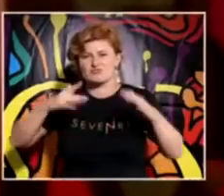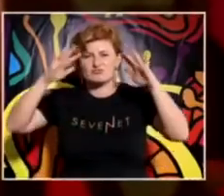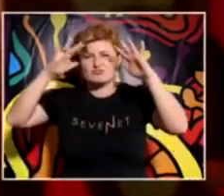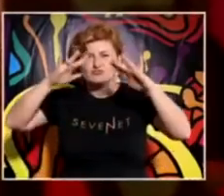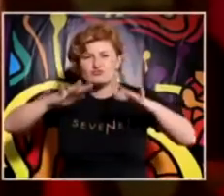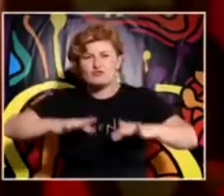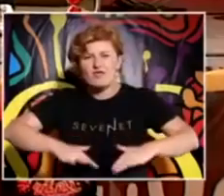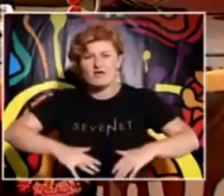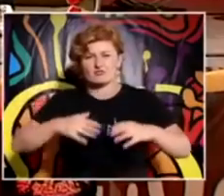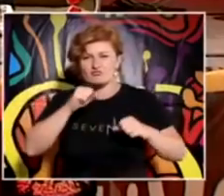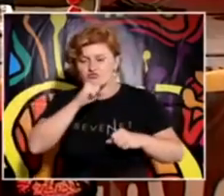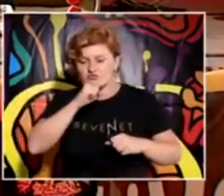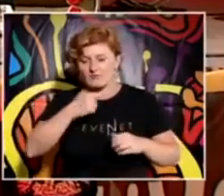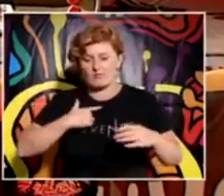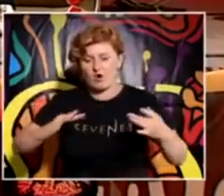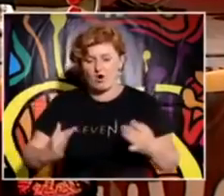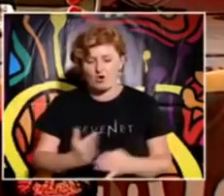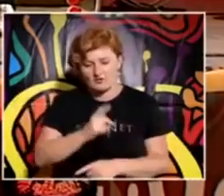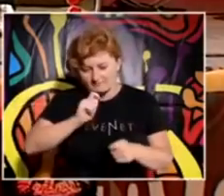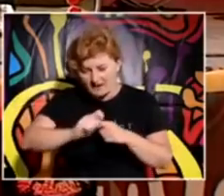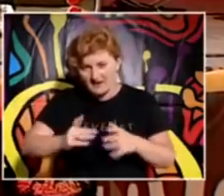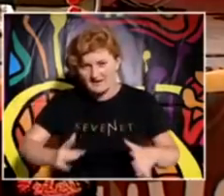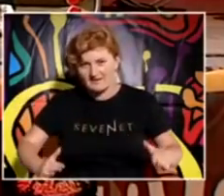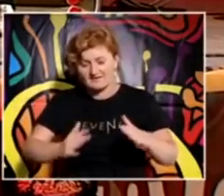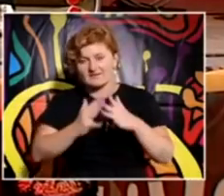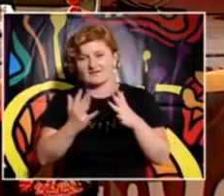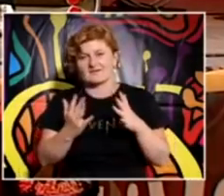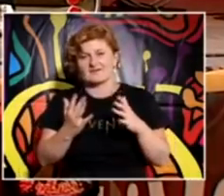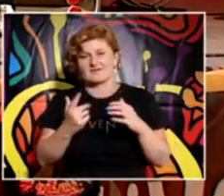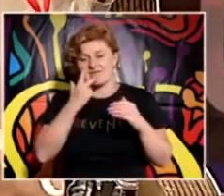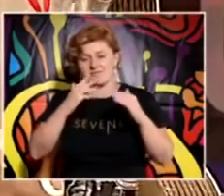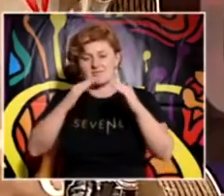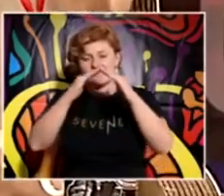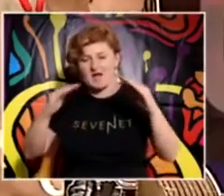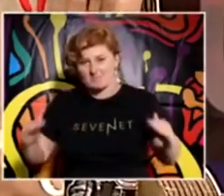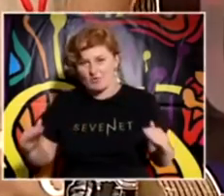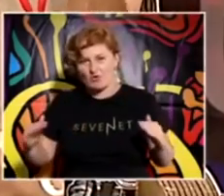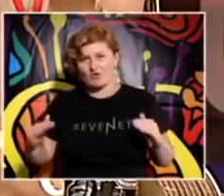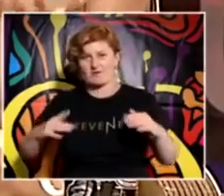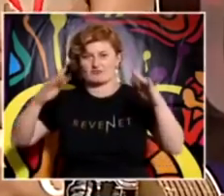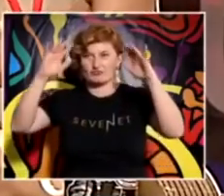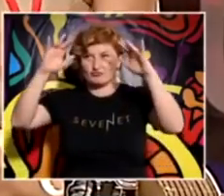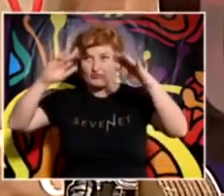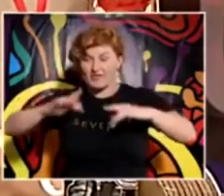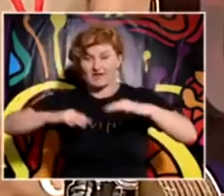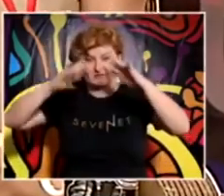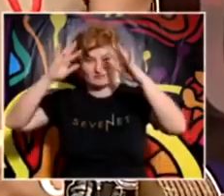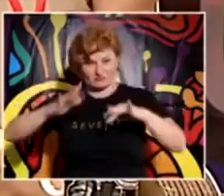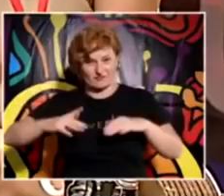śniegu, rozpaliliśmy ognisko i taki widok z namiotu, kiedy pada nam śnieg, to był